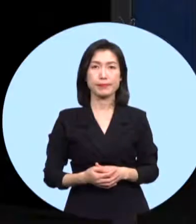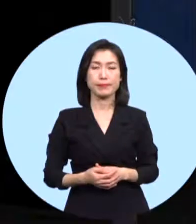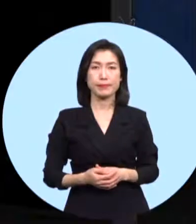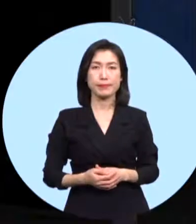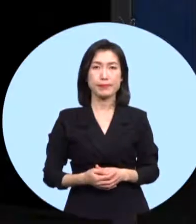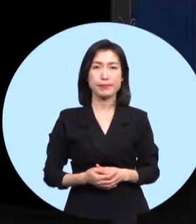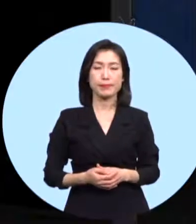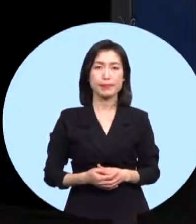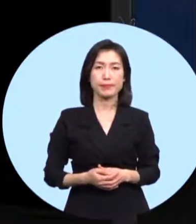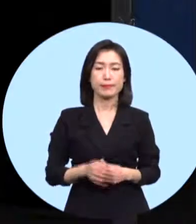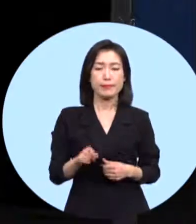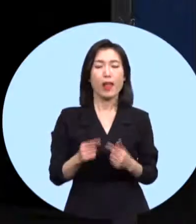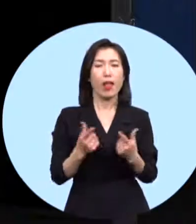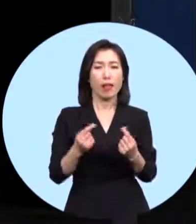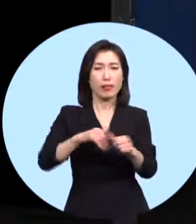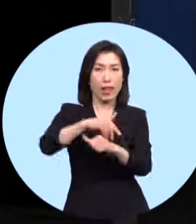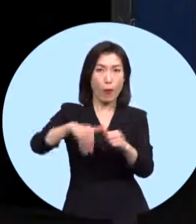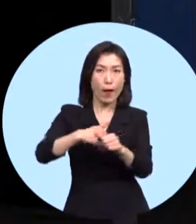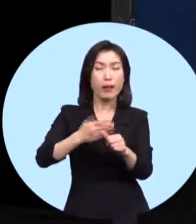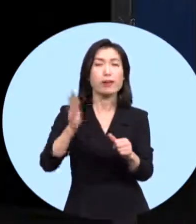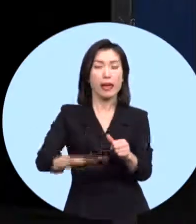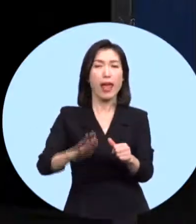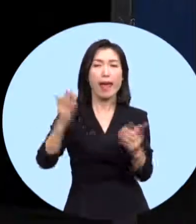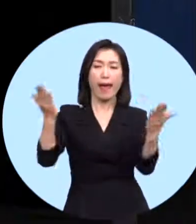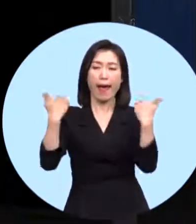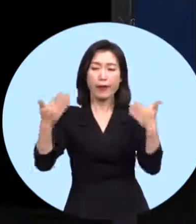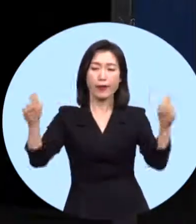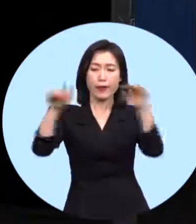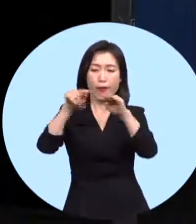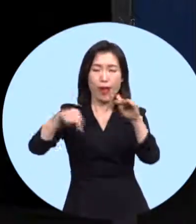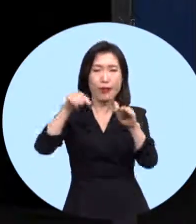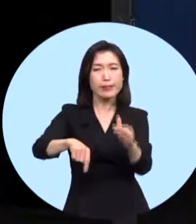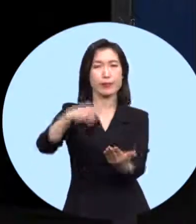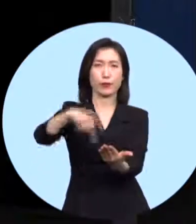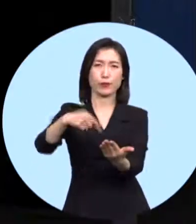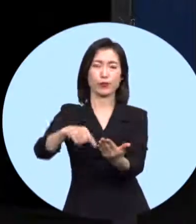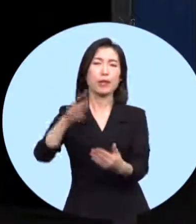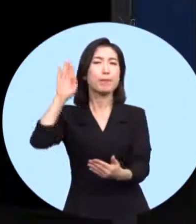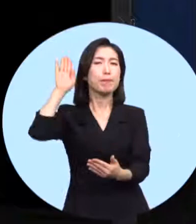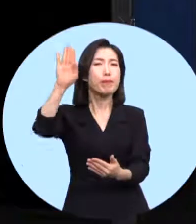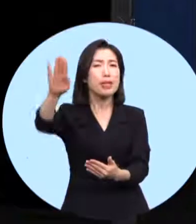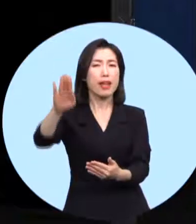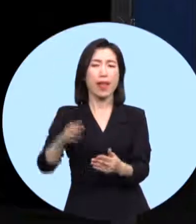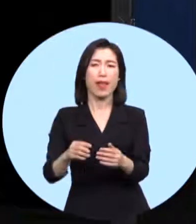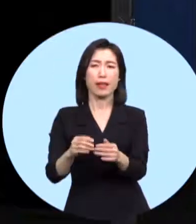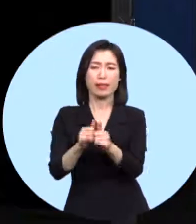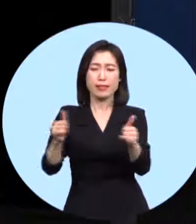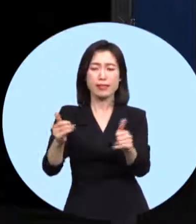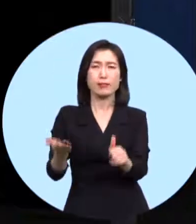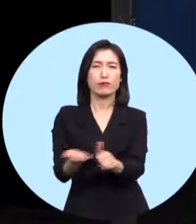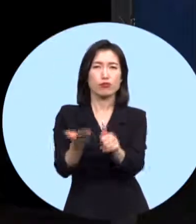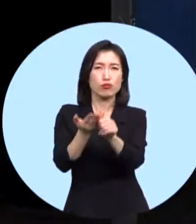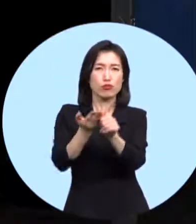이러한 상황에서 학교 교육 내에서 미래의 이런 미래 역량을